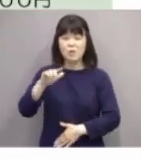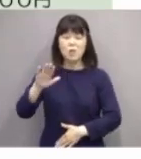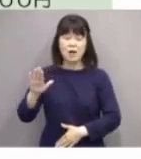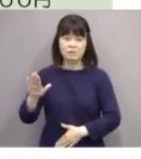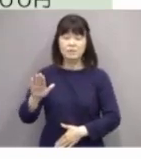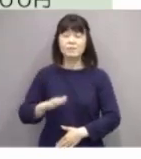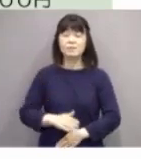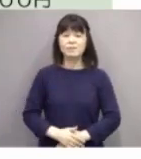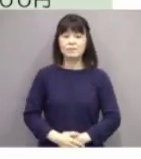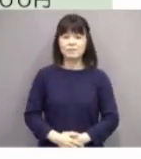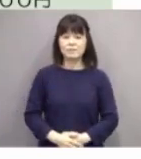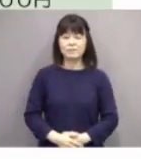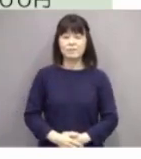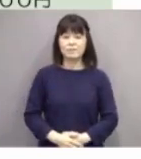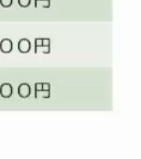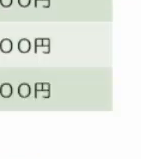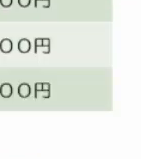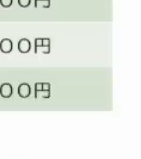ります。